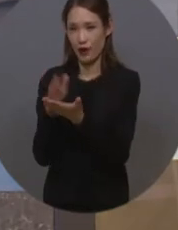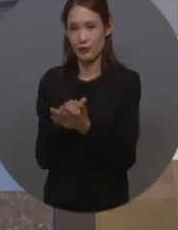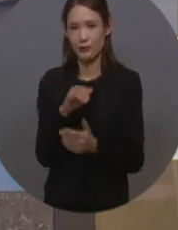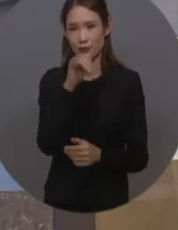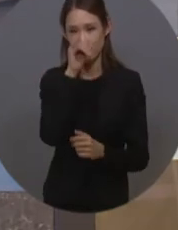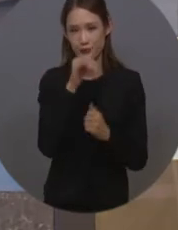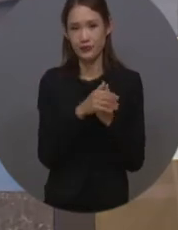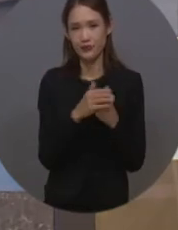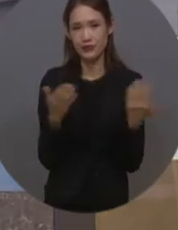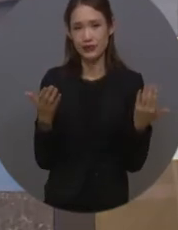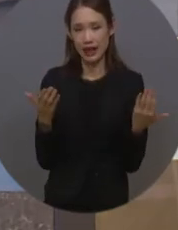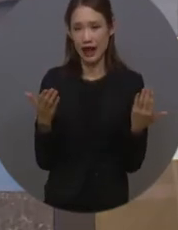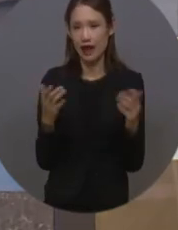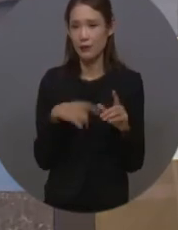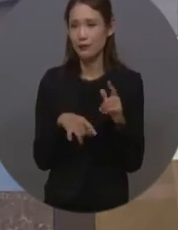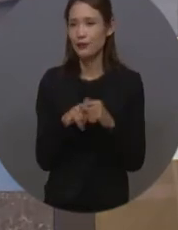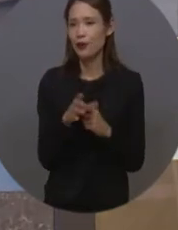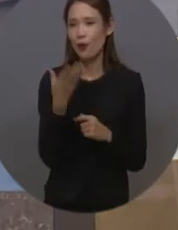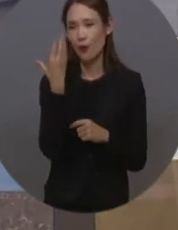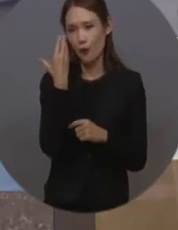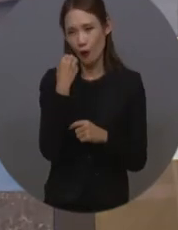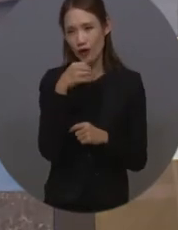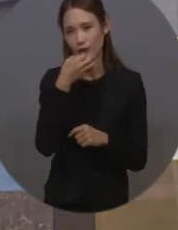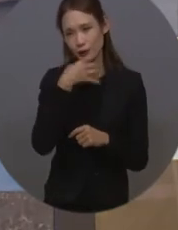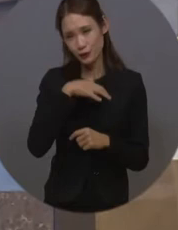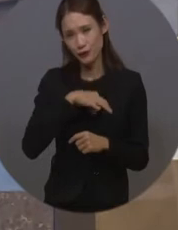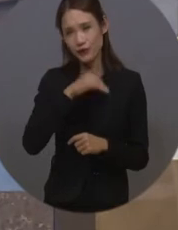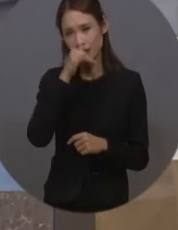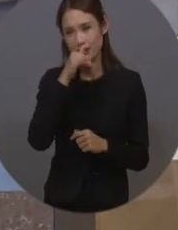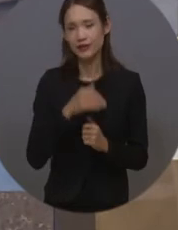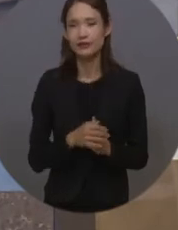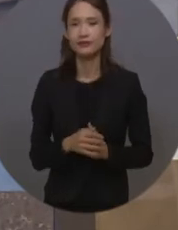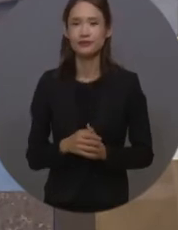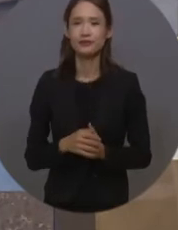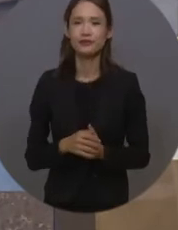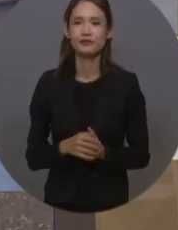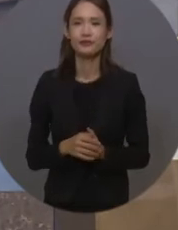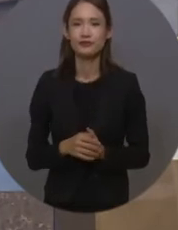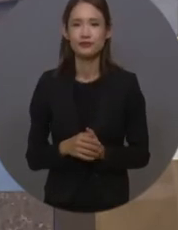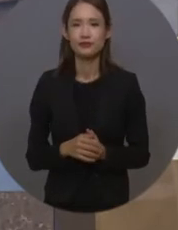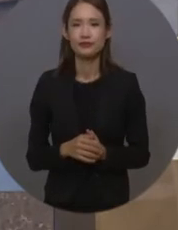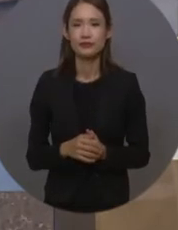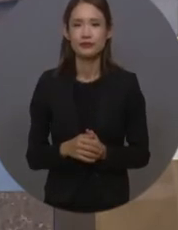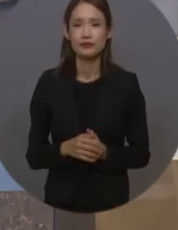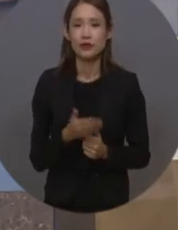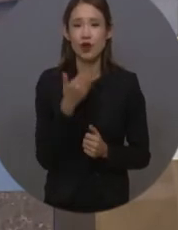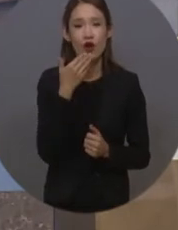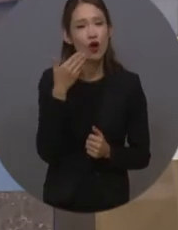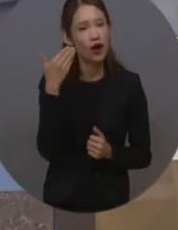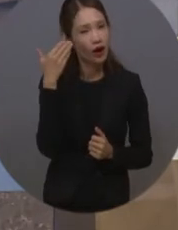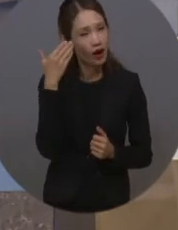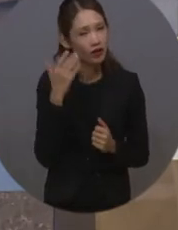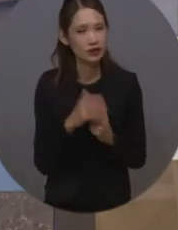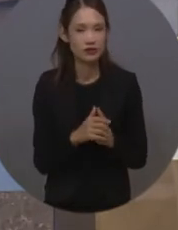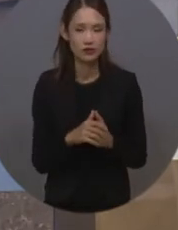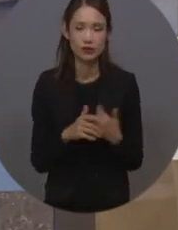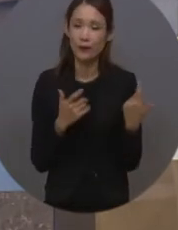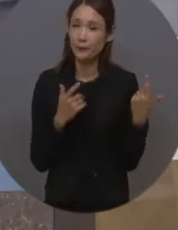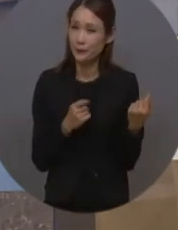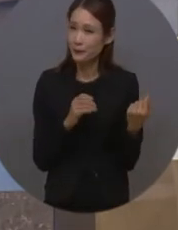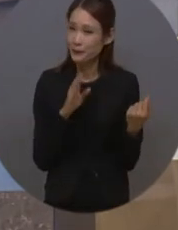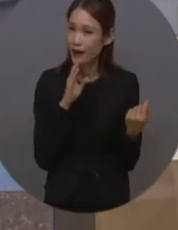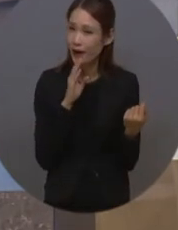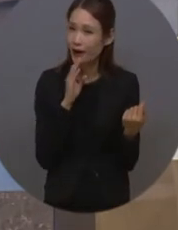보니까 작업이 훨씬 더 효율적으로 지금 이루어지고 있는 것 같은데요. 근데 사실 이 청각장애인분들도 그렇고